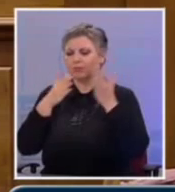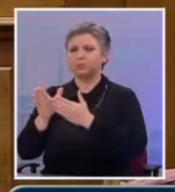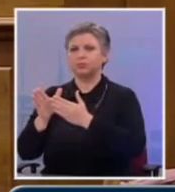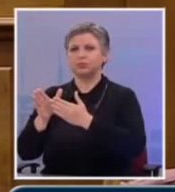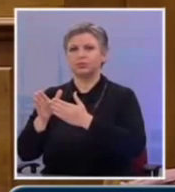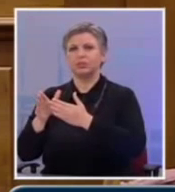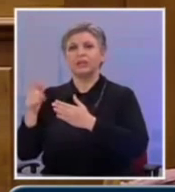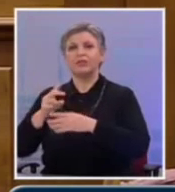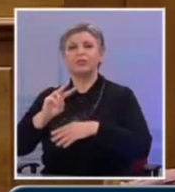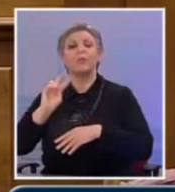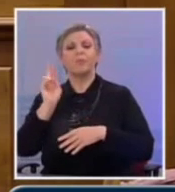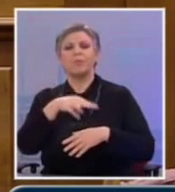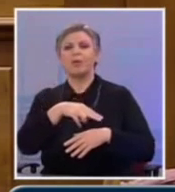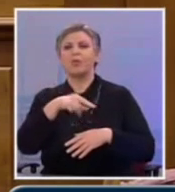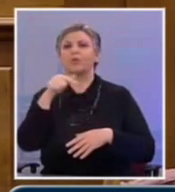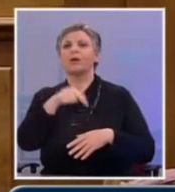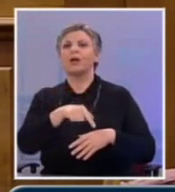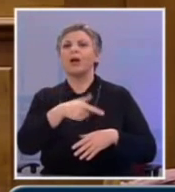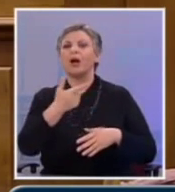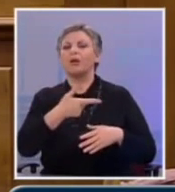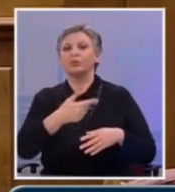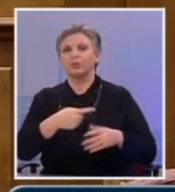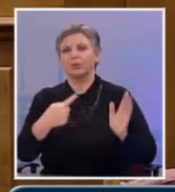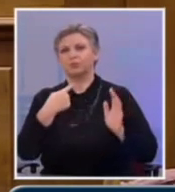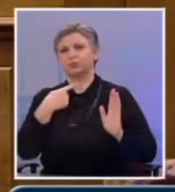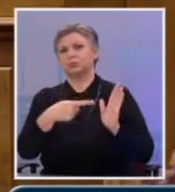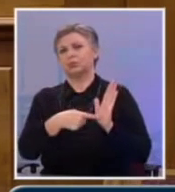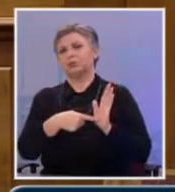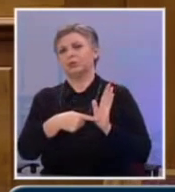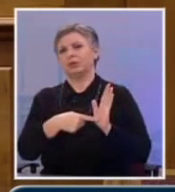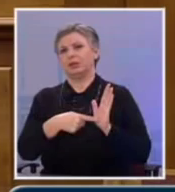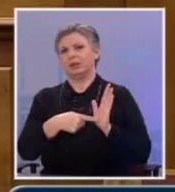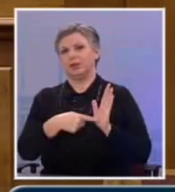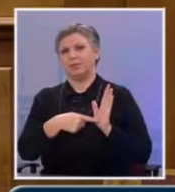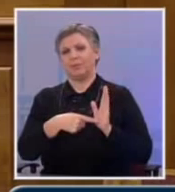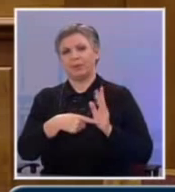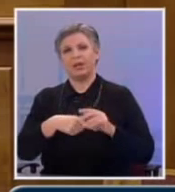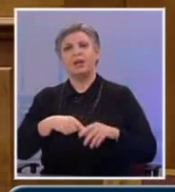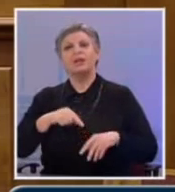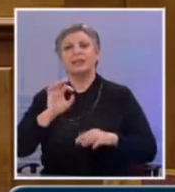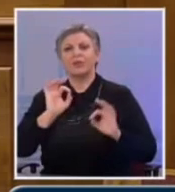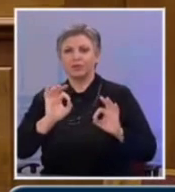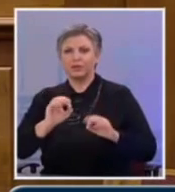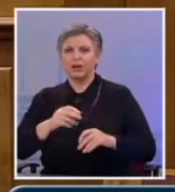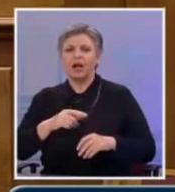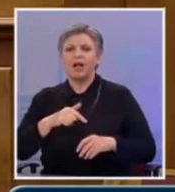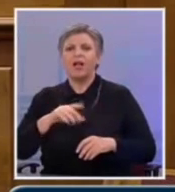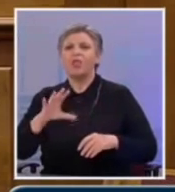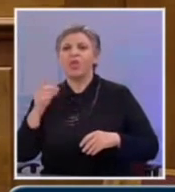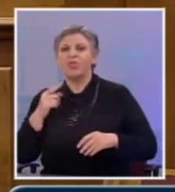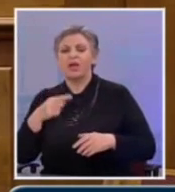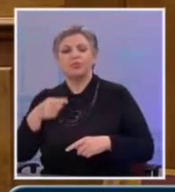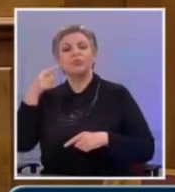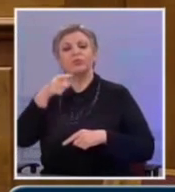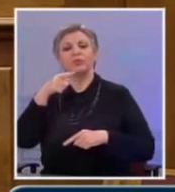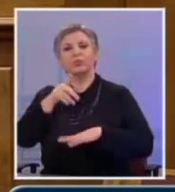δικές τους ευθύνες εξαιτίας της ενδοτικότητάς τους. Ξεχνούν όμως μια σημαντική λεπτομέρεια. Η